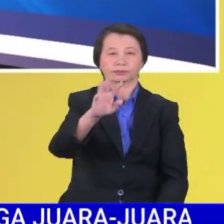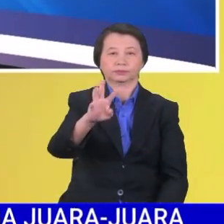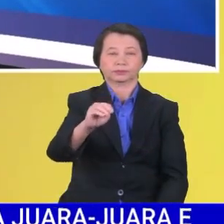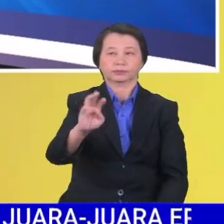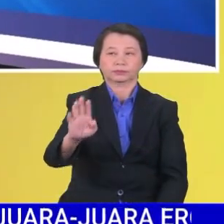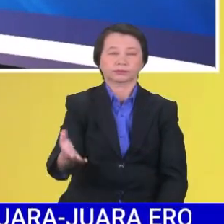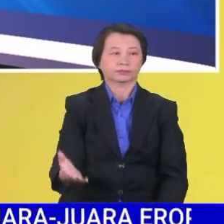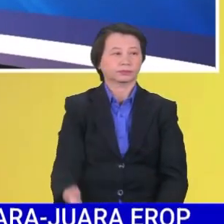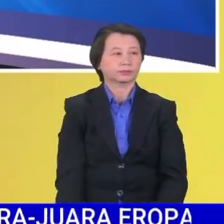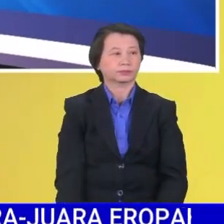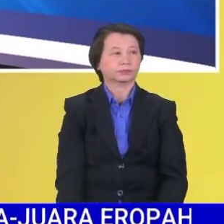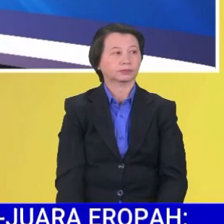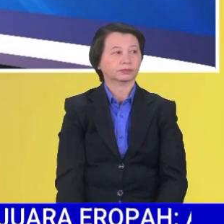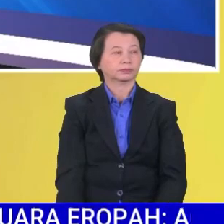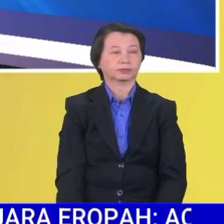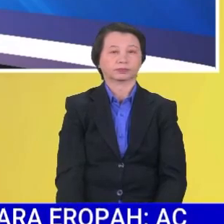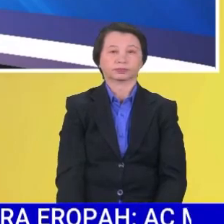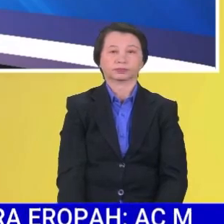Puri